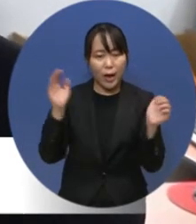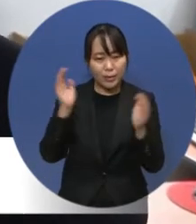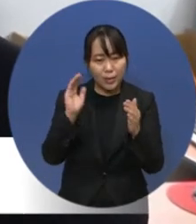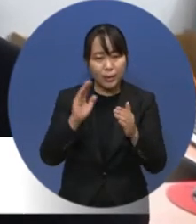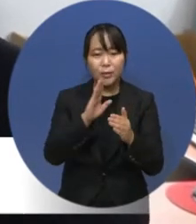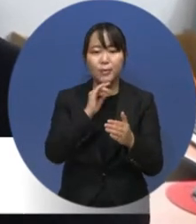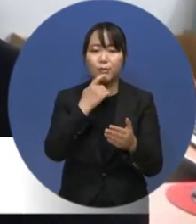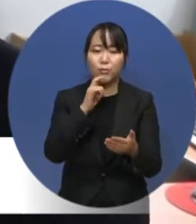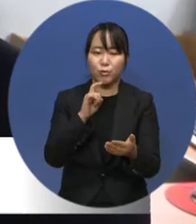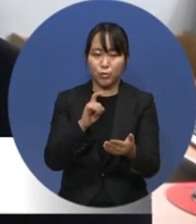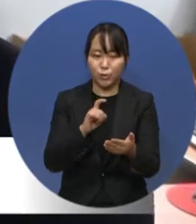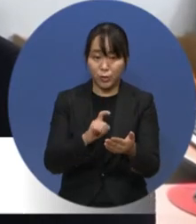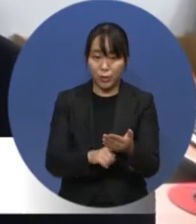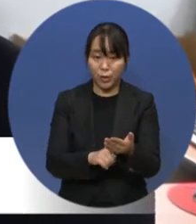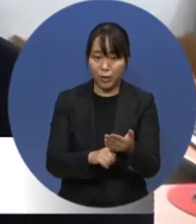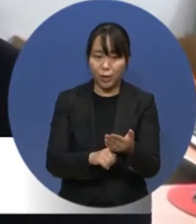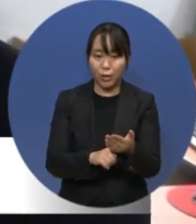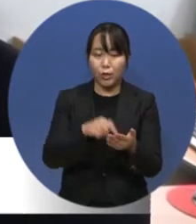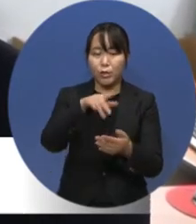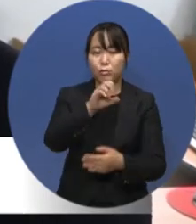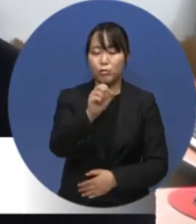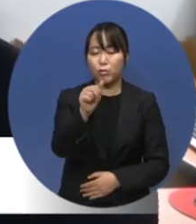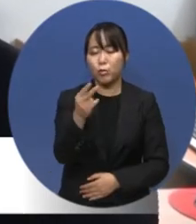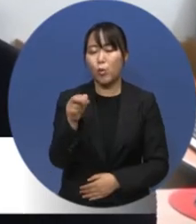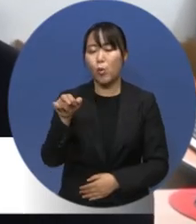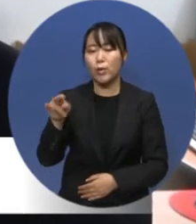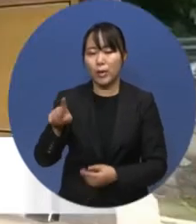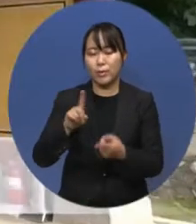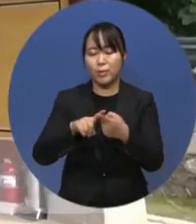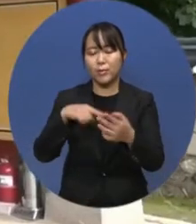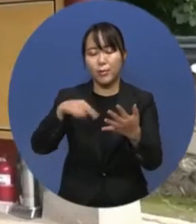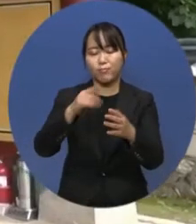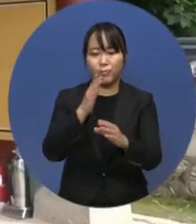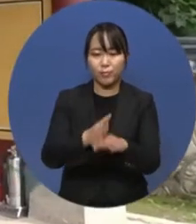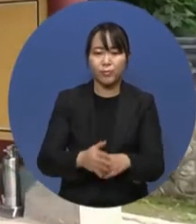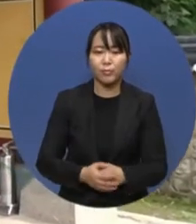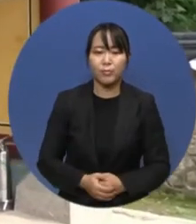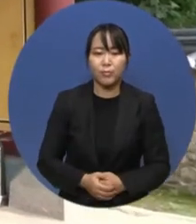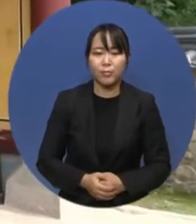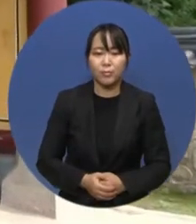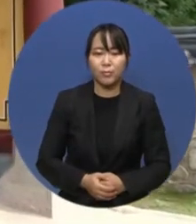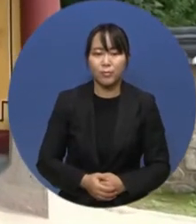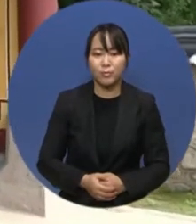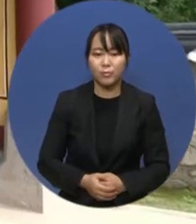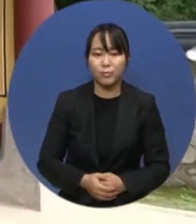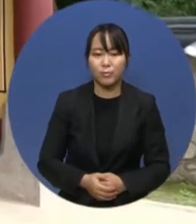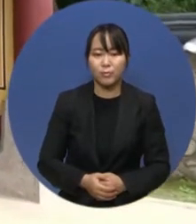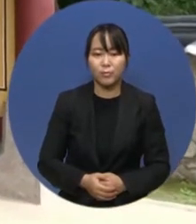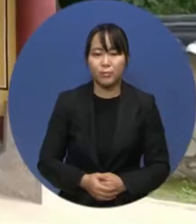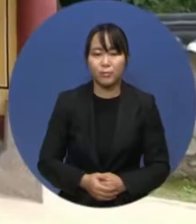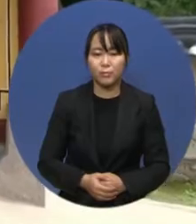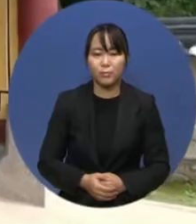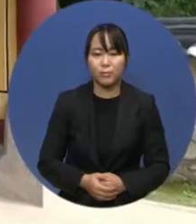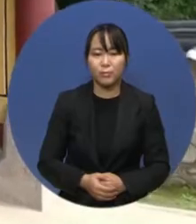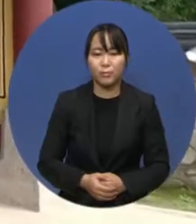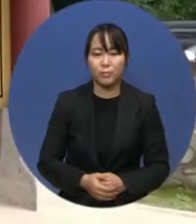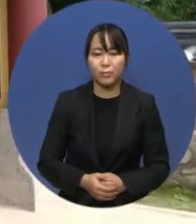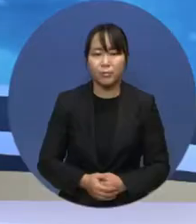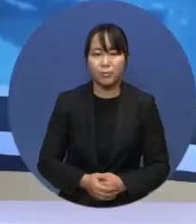학생들에게 아주 가장 쉽게 충효예를 가르치고 있습니다. 복지TV 뉴스 서정령입니다.